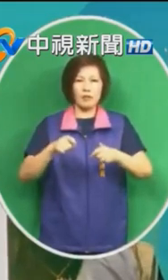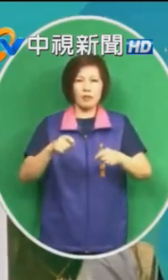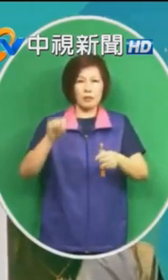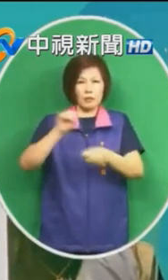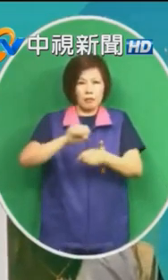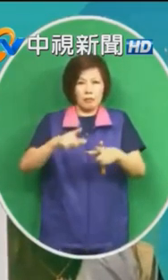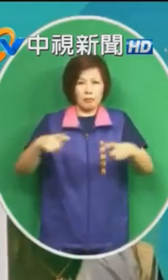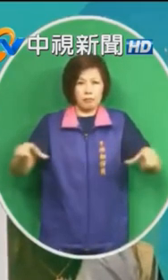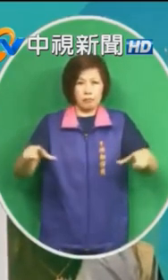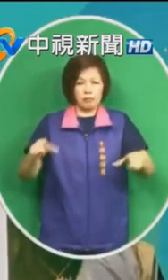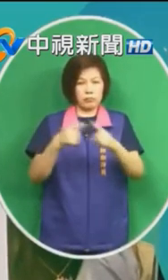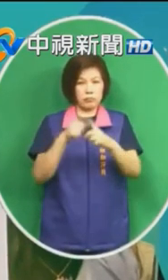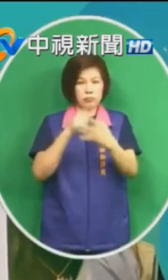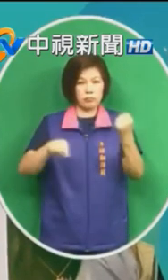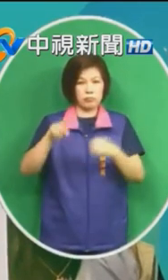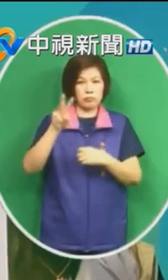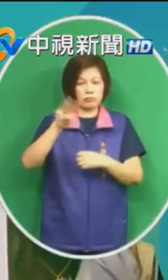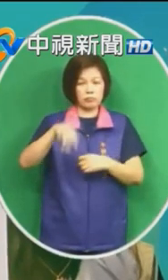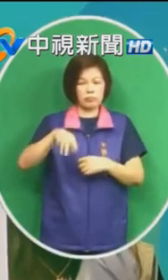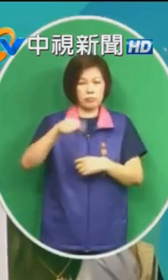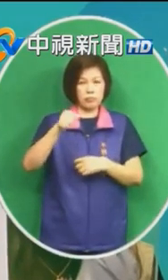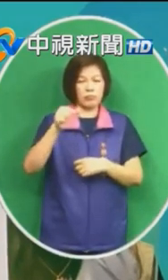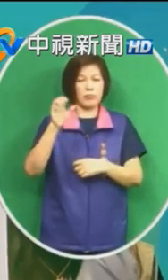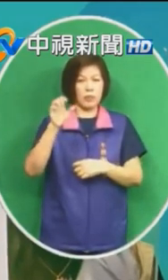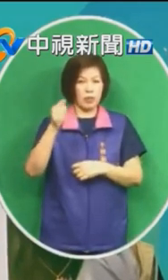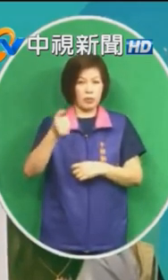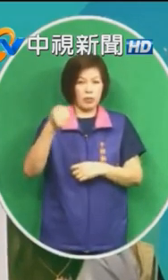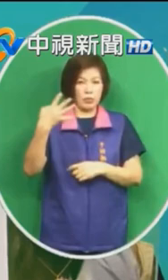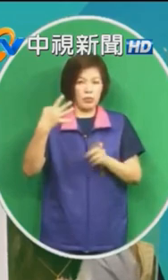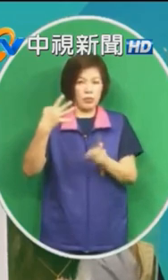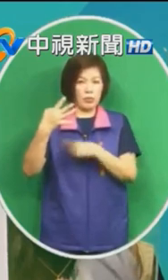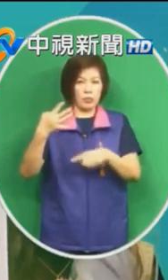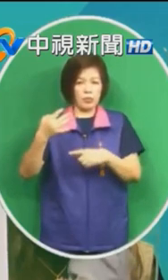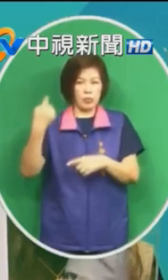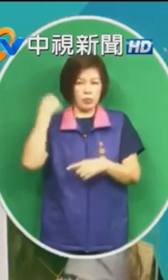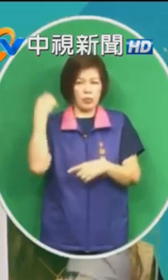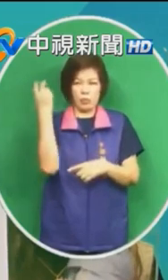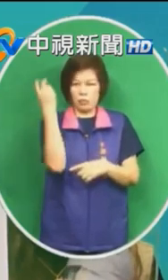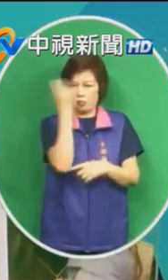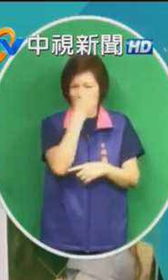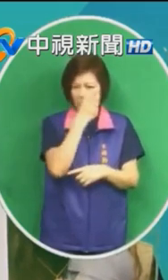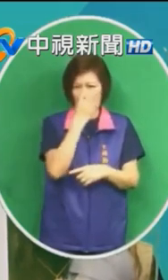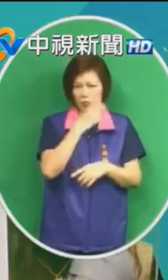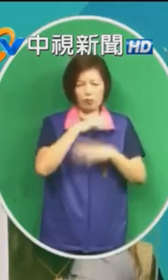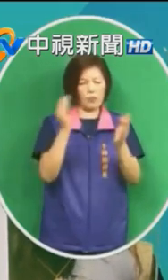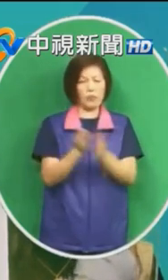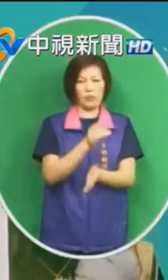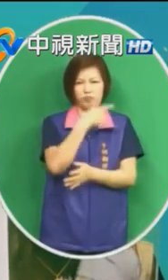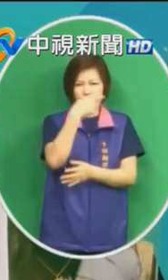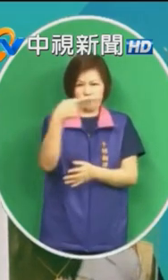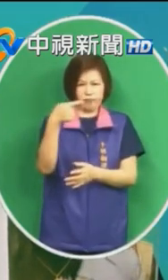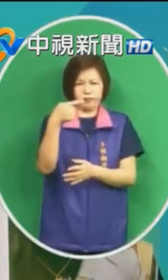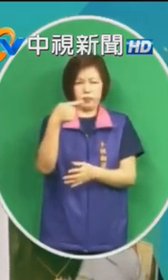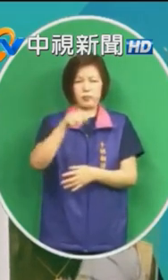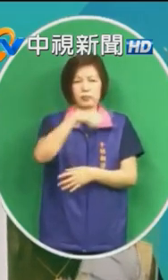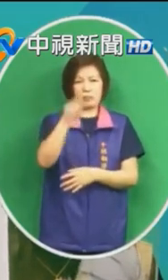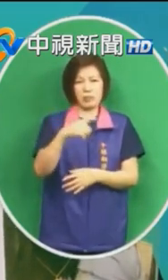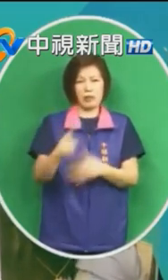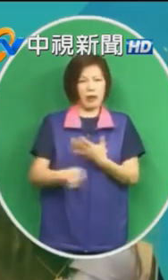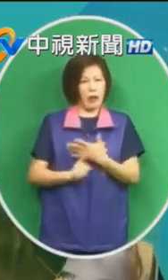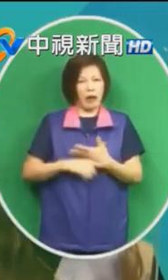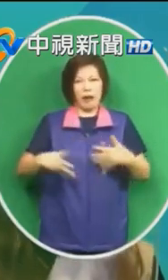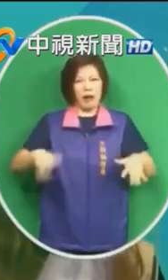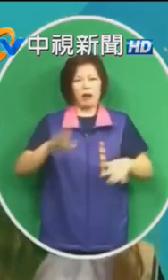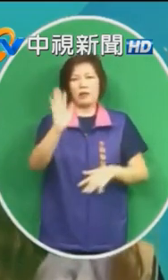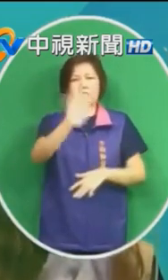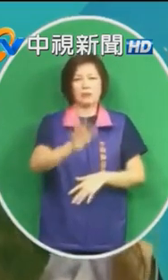有3554个人，昨天全部裁剪都是阴性，所以请大家不用恐慌，那